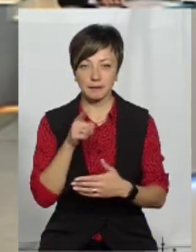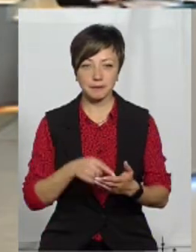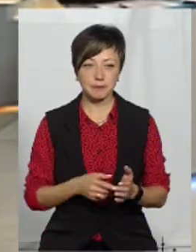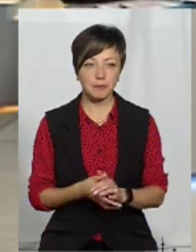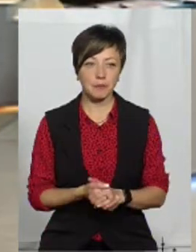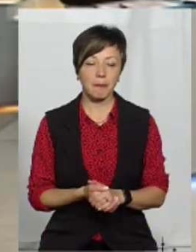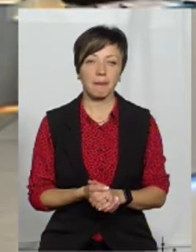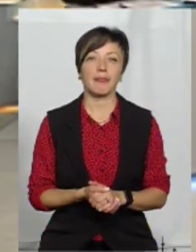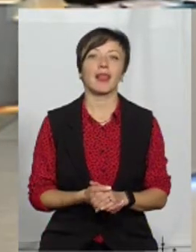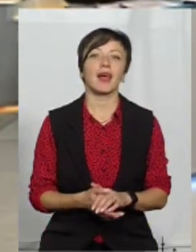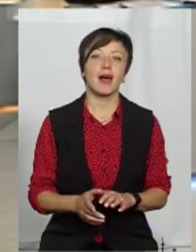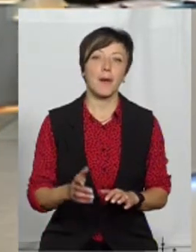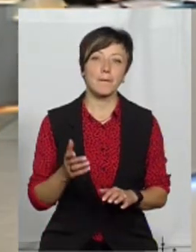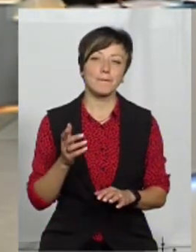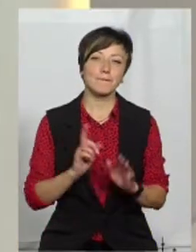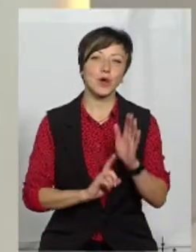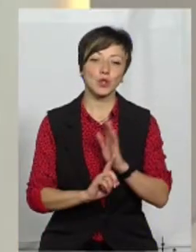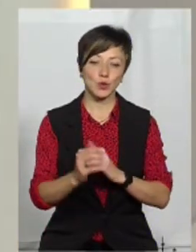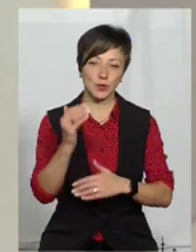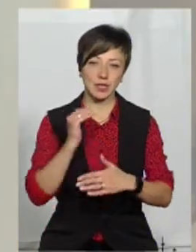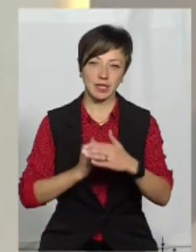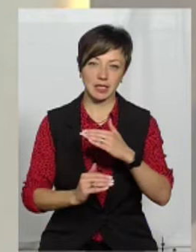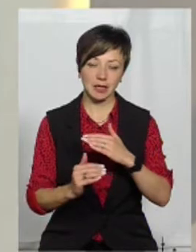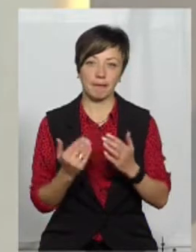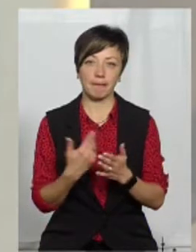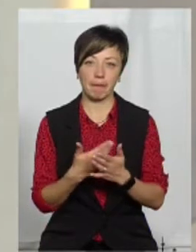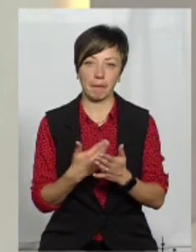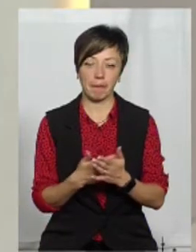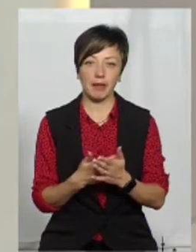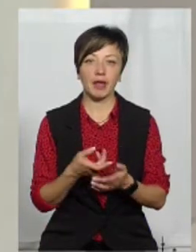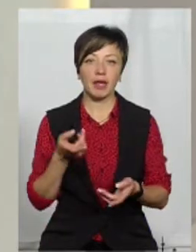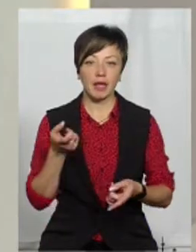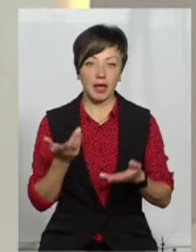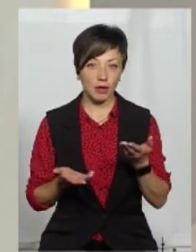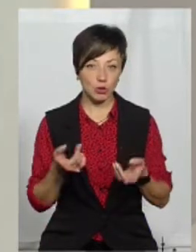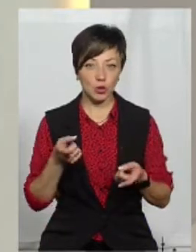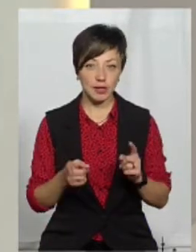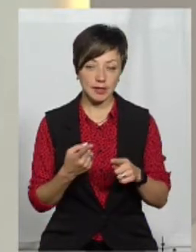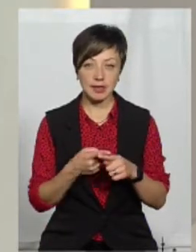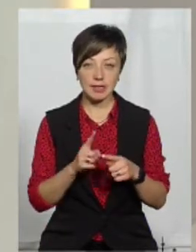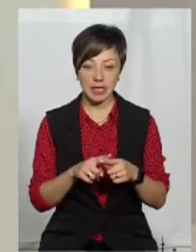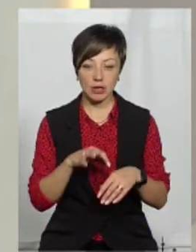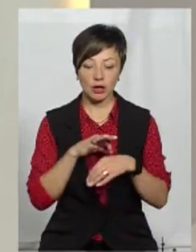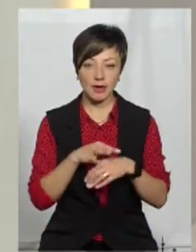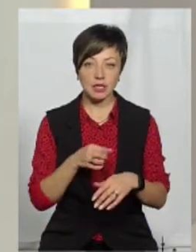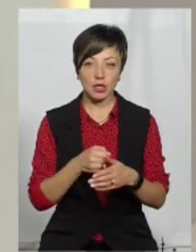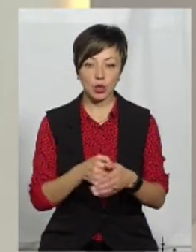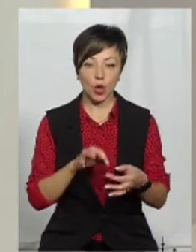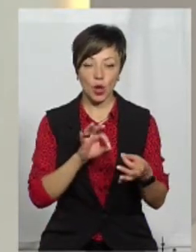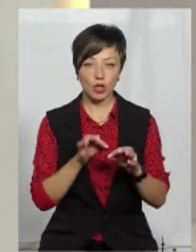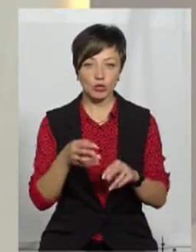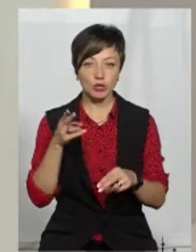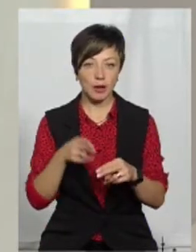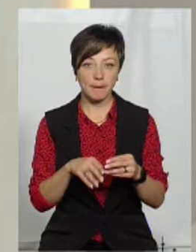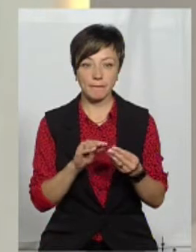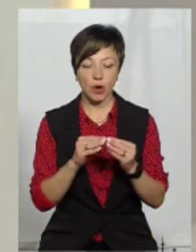почну десь з кінця, з майбутнього, держава в смартфоні. Так ось, якщо дійсно це довести до лічного завершення, то